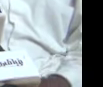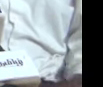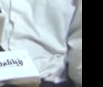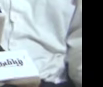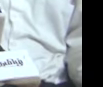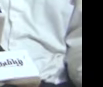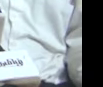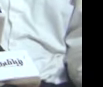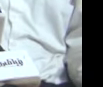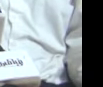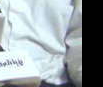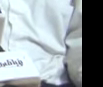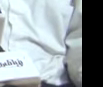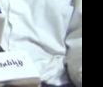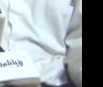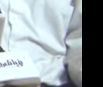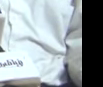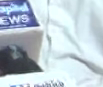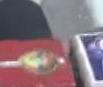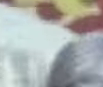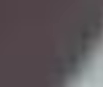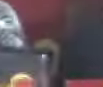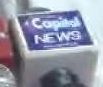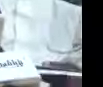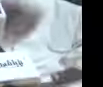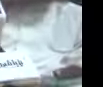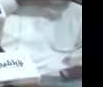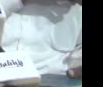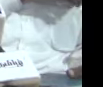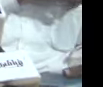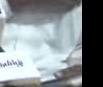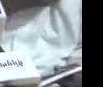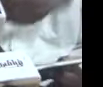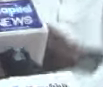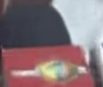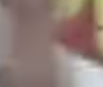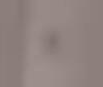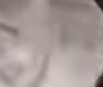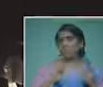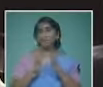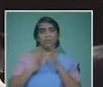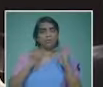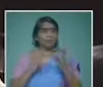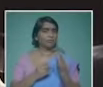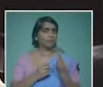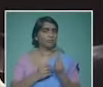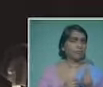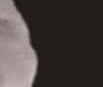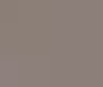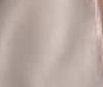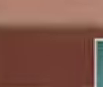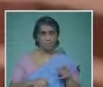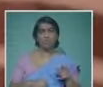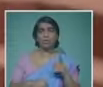கடலட்டை பண்ணைகளை வழங்க தீர்மானிக்கின்ற அமைச்சும் சரி, அரசு தட்டி கழிக்குமாக இருந்தால் எங்களுடைய கடத்தொழில்